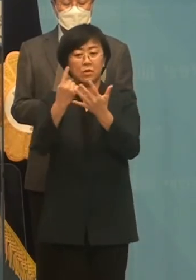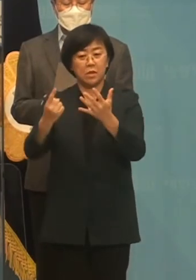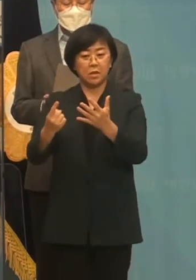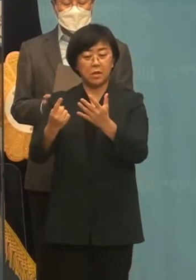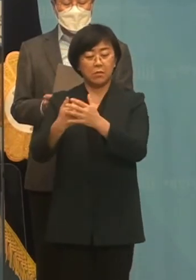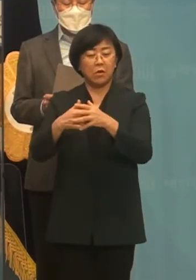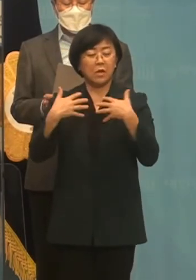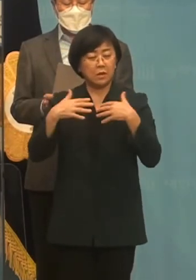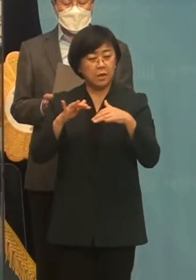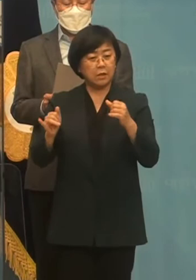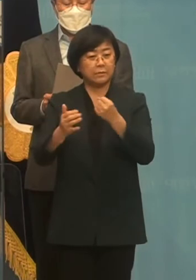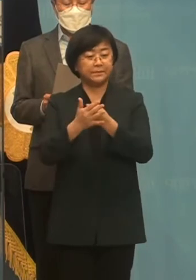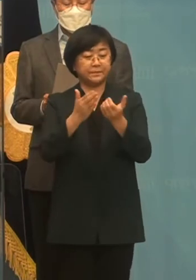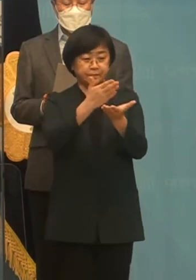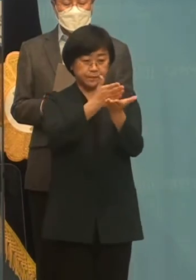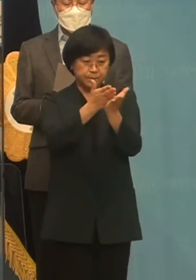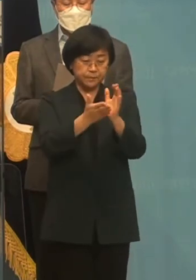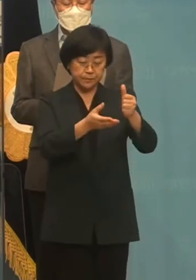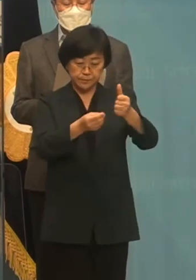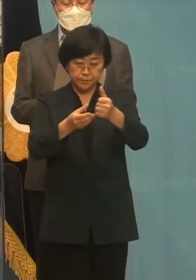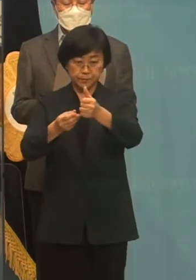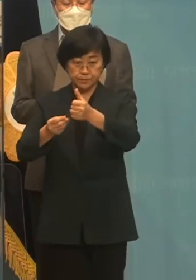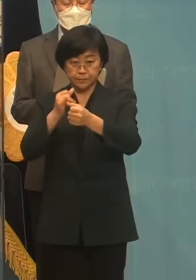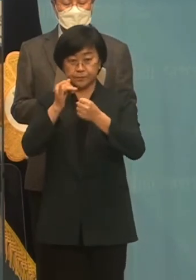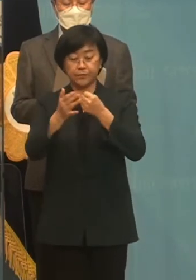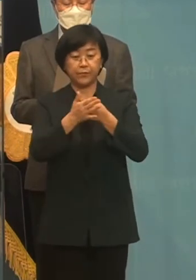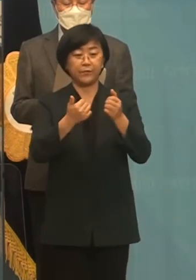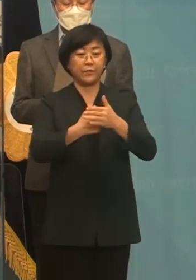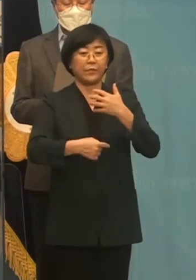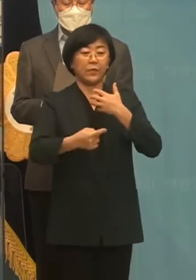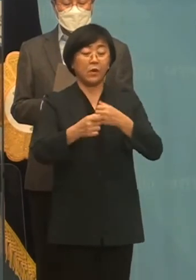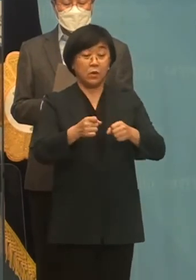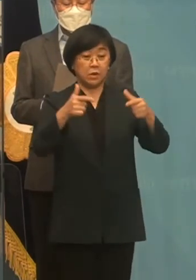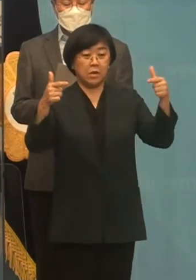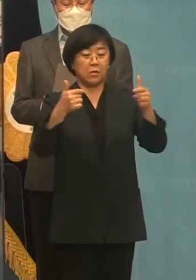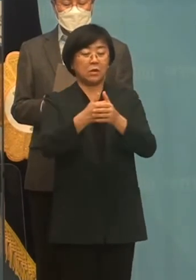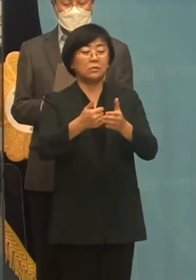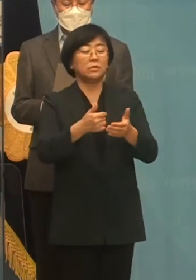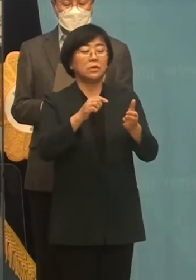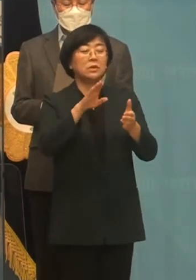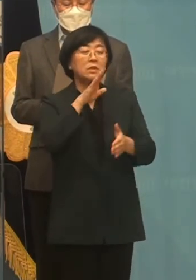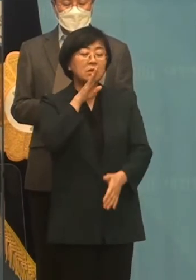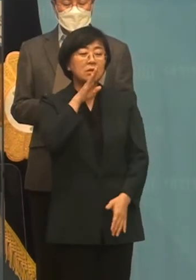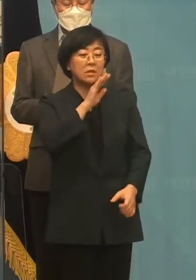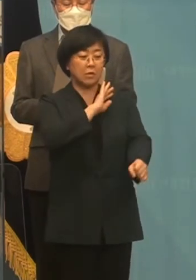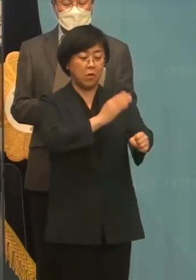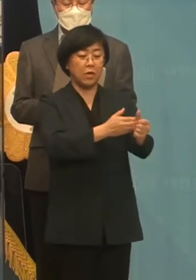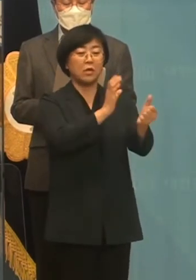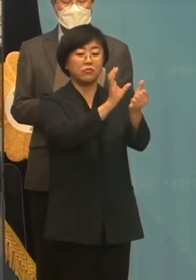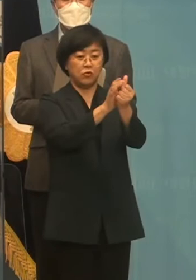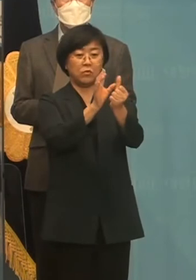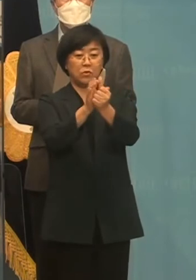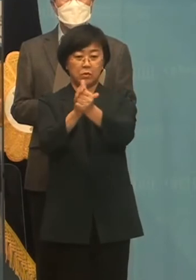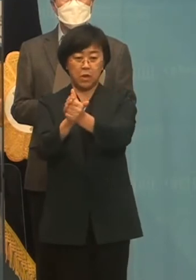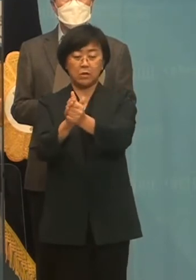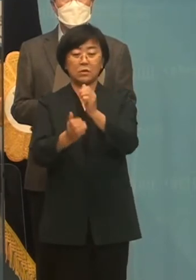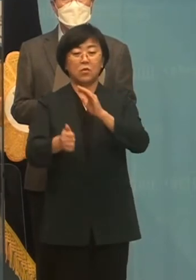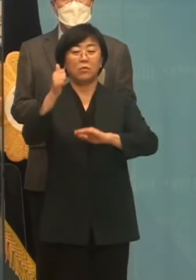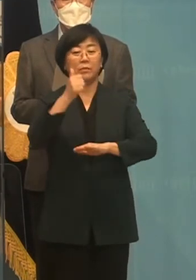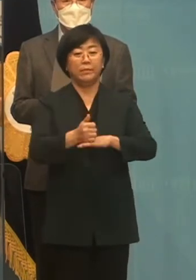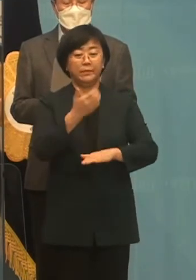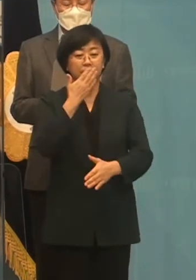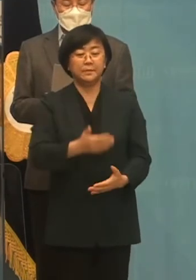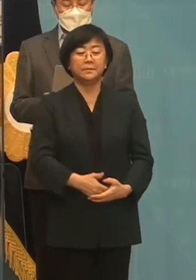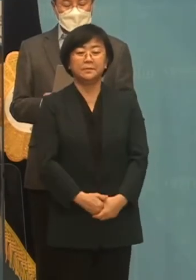등 각계각층을 대변할 수 있는 분들을 모심으로써 외연을 확장하고 그분들에게 실질적인 권한을 부여해야 성공할 수